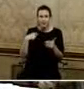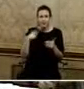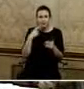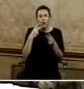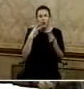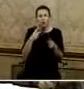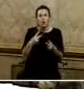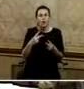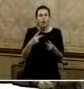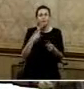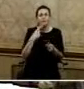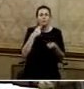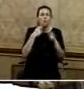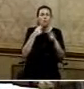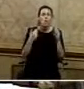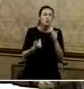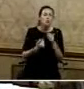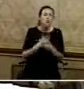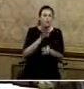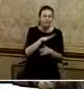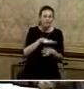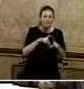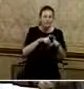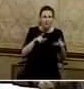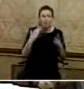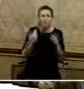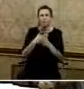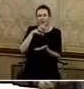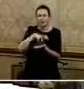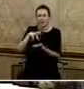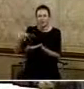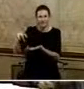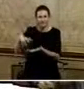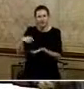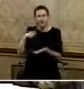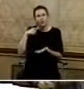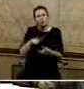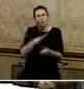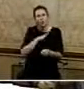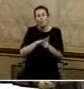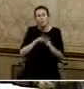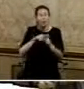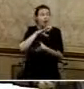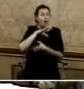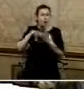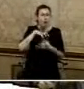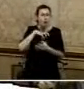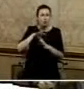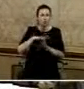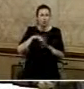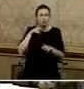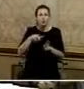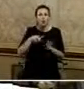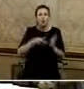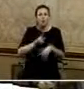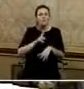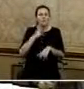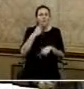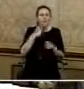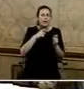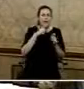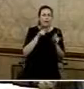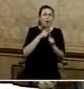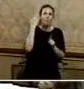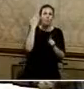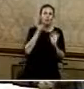uglavnom, grade nova naselja, novi kvartovi, to je u potpunosti kaotično. Dakle, više se ne glede kvartovi